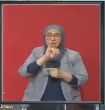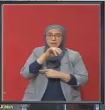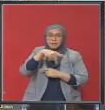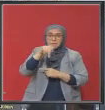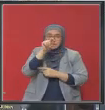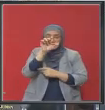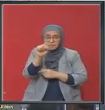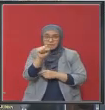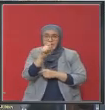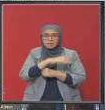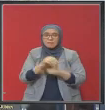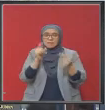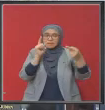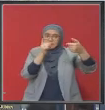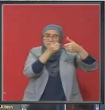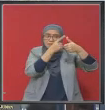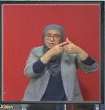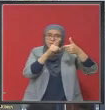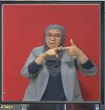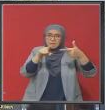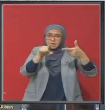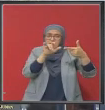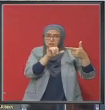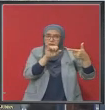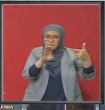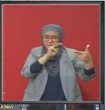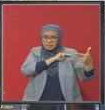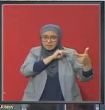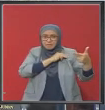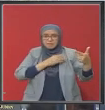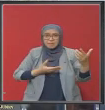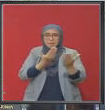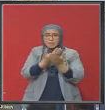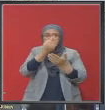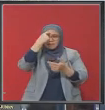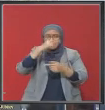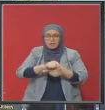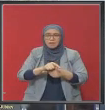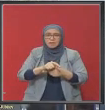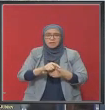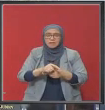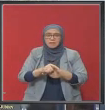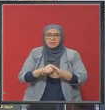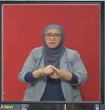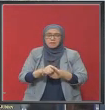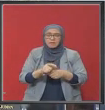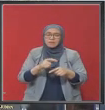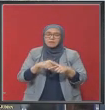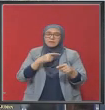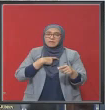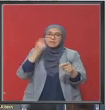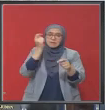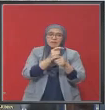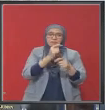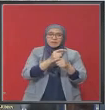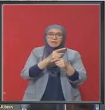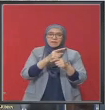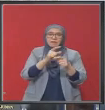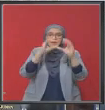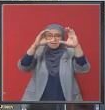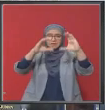yang wow menteri bercadang untuk mengenakan ataupun nelayan dengan moratorium pembayaran